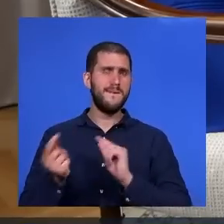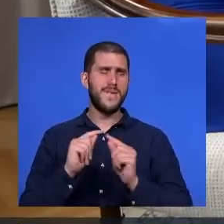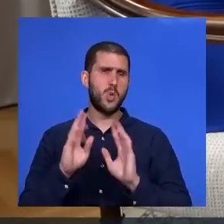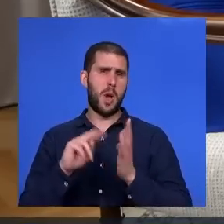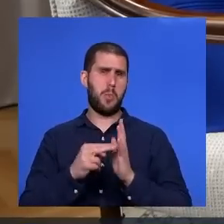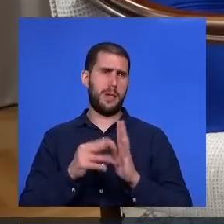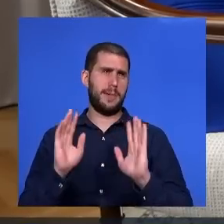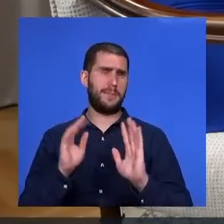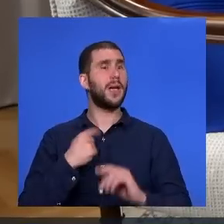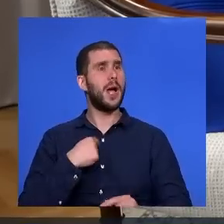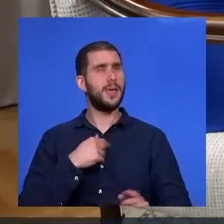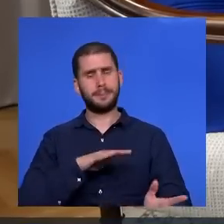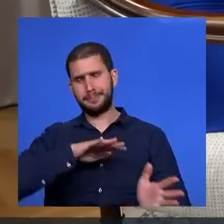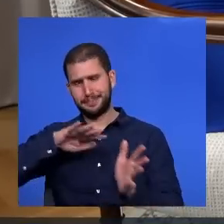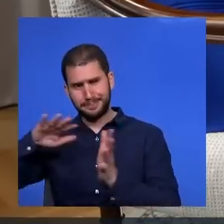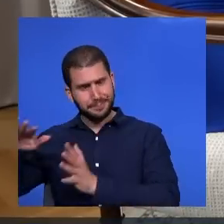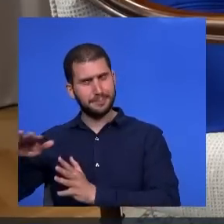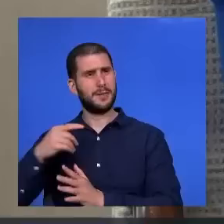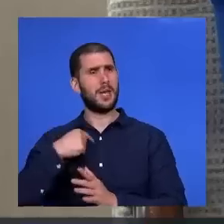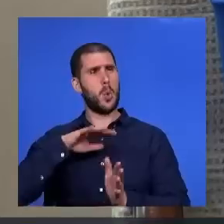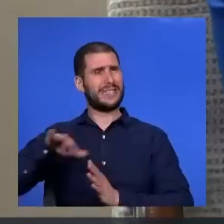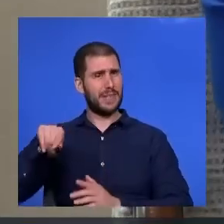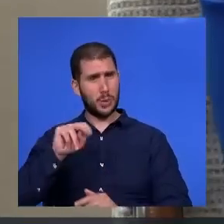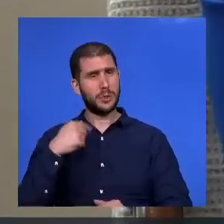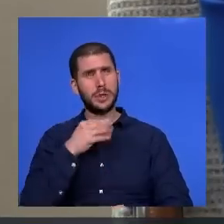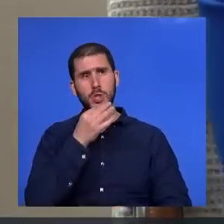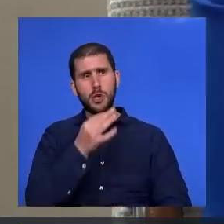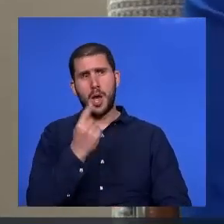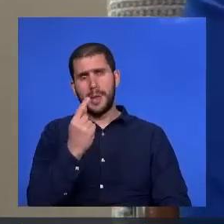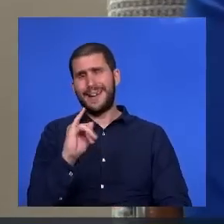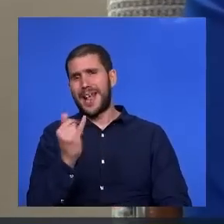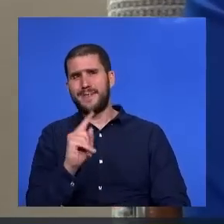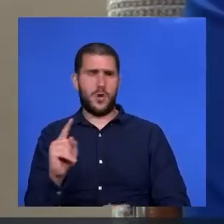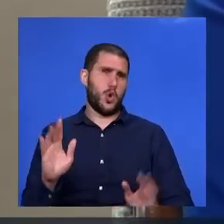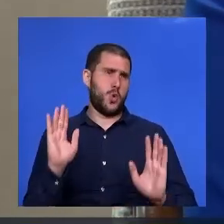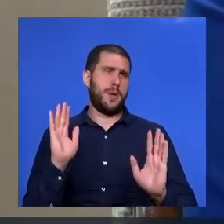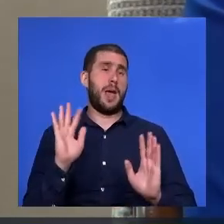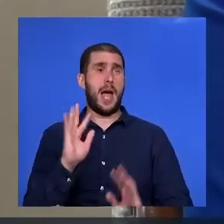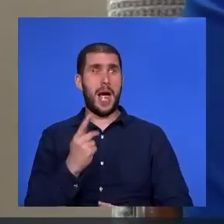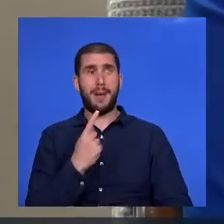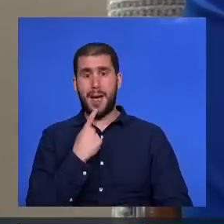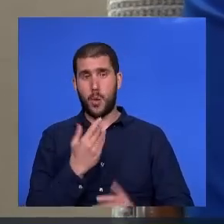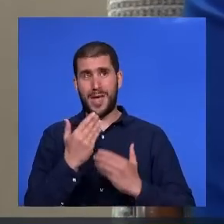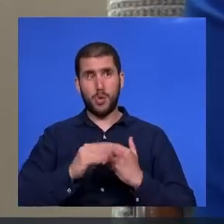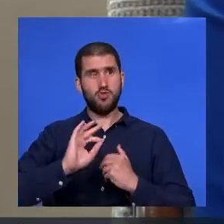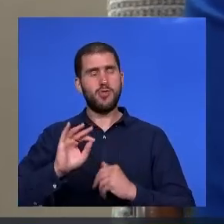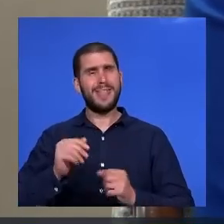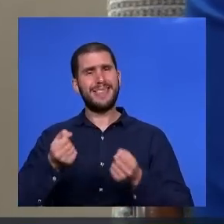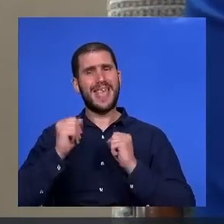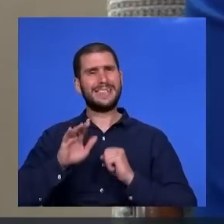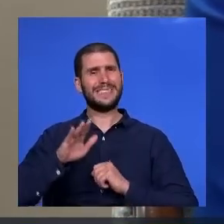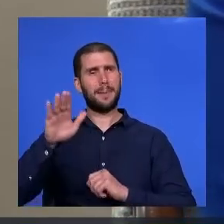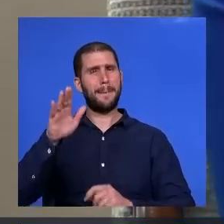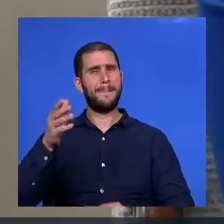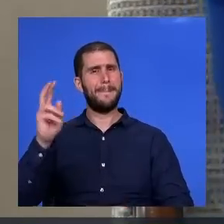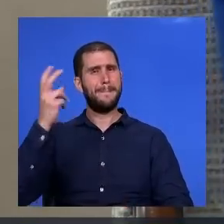פוליטי. אני יוצאת מהאזור הזה לרגע, ואני רוצה לשאול אותך שאלה של כן ולא. האם האמירות האחרונות של טייסי המילואים